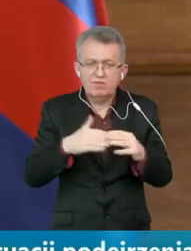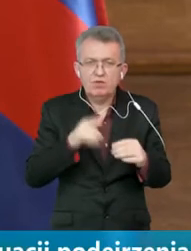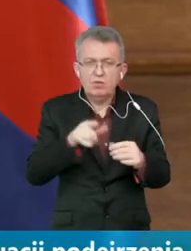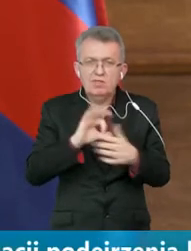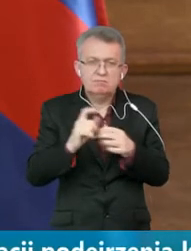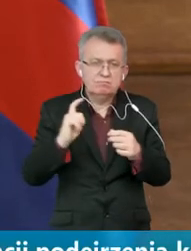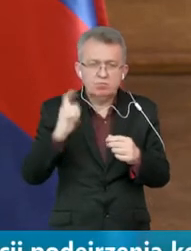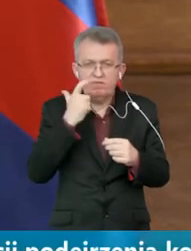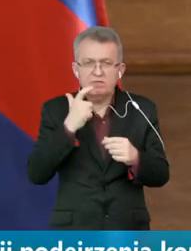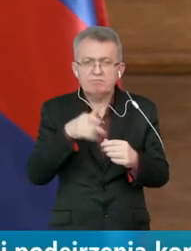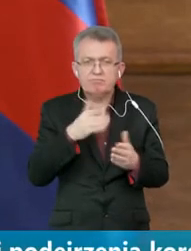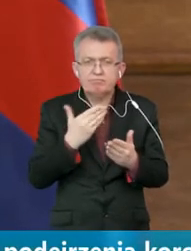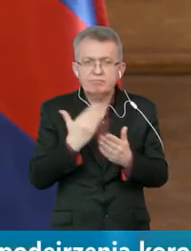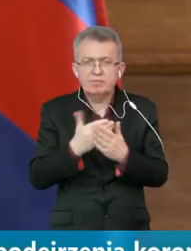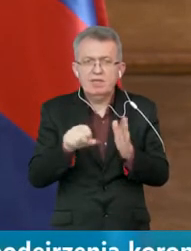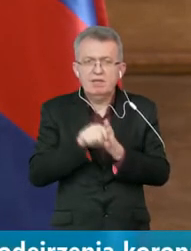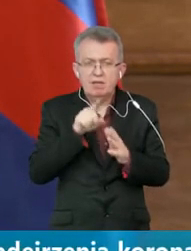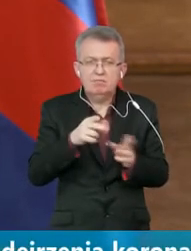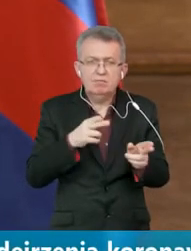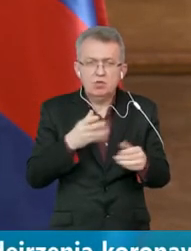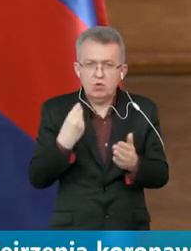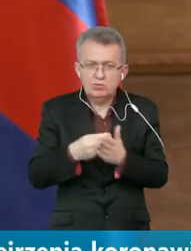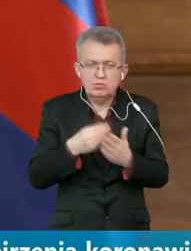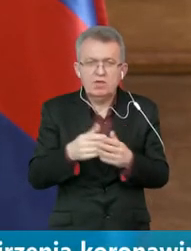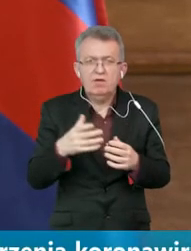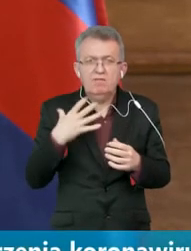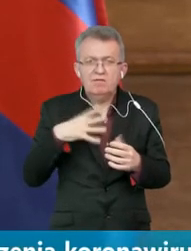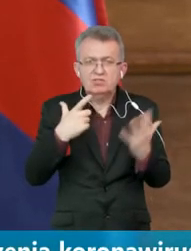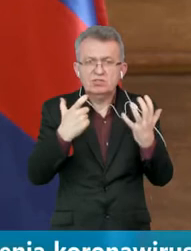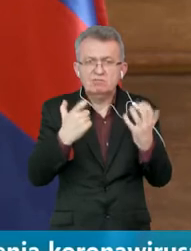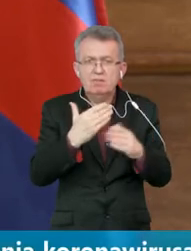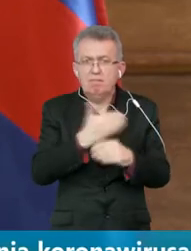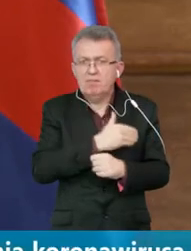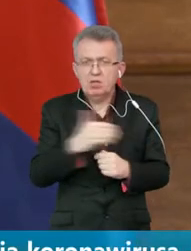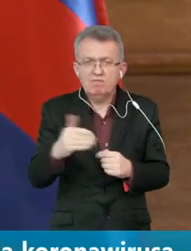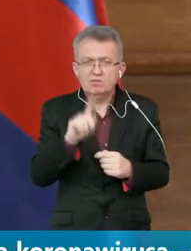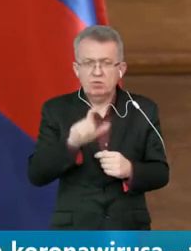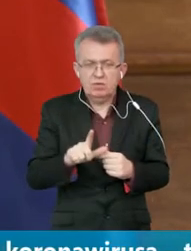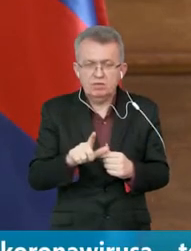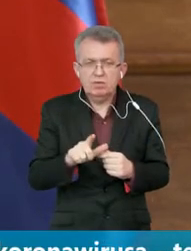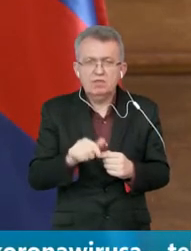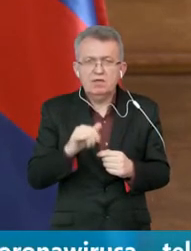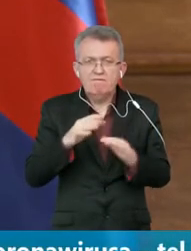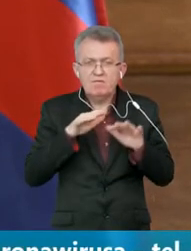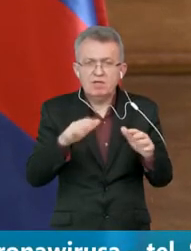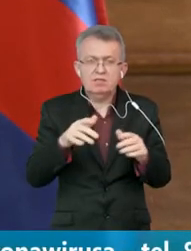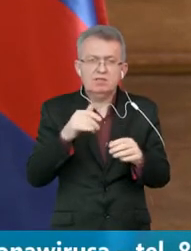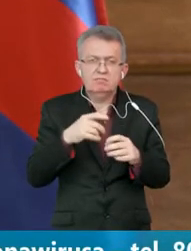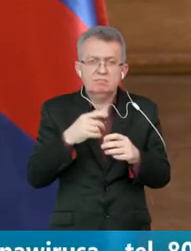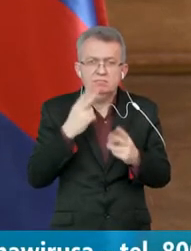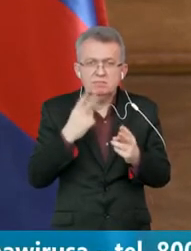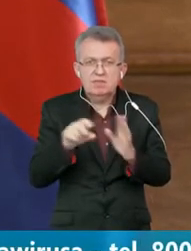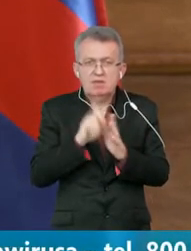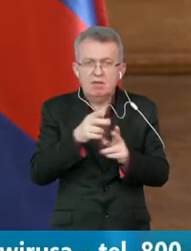kluczowy element całego projektu, najbardziej kosztowny. Przypomnę, że to ponad 700 milionów złotych. Wielkie i ważne wyzwanie dla